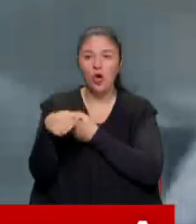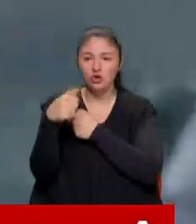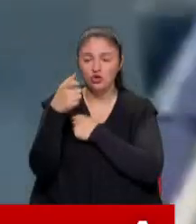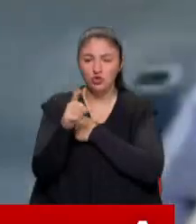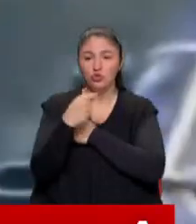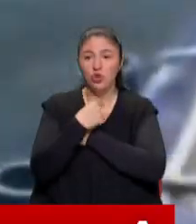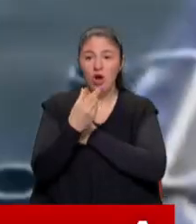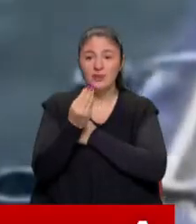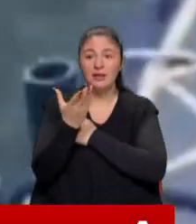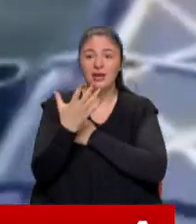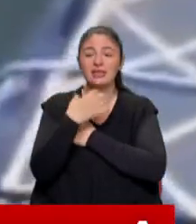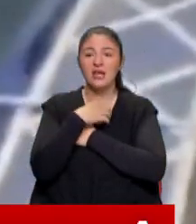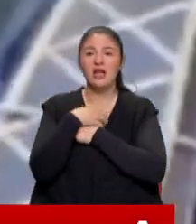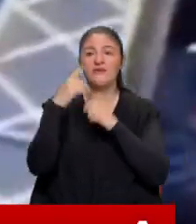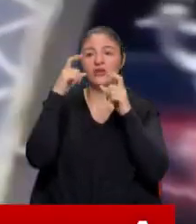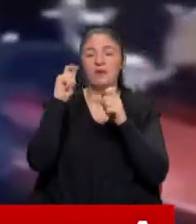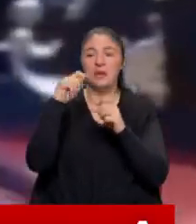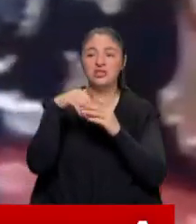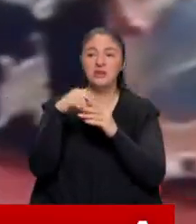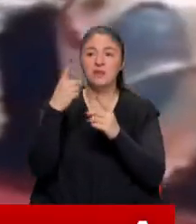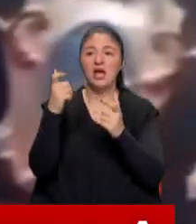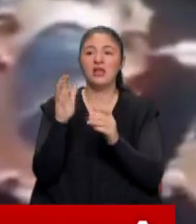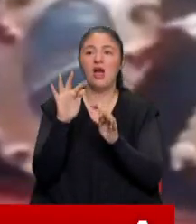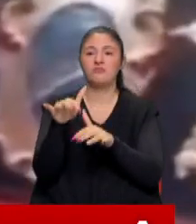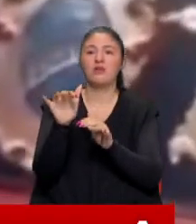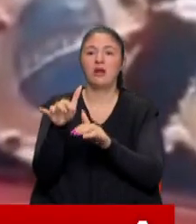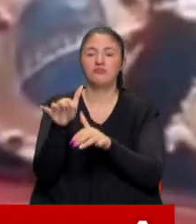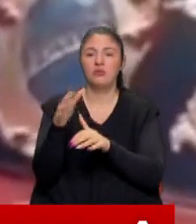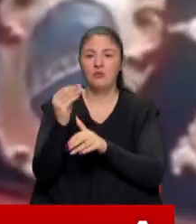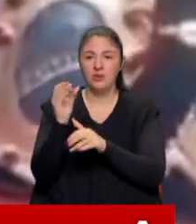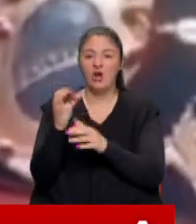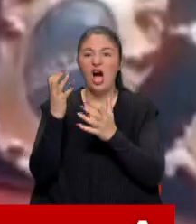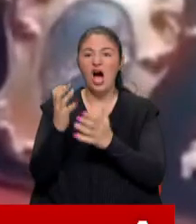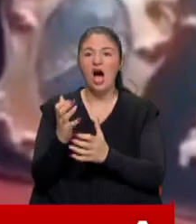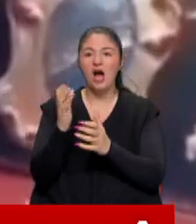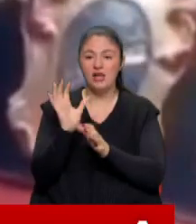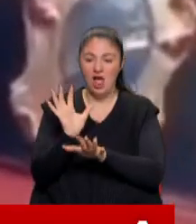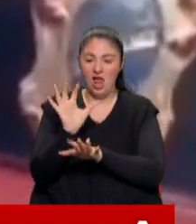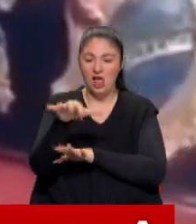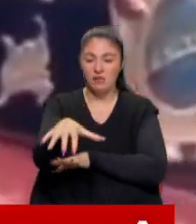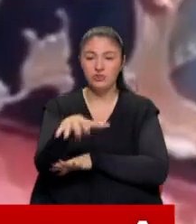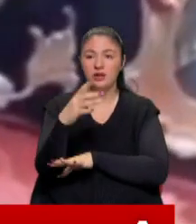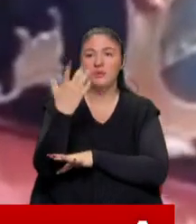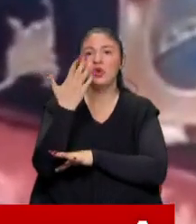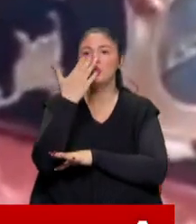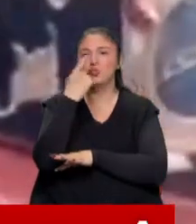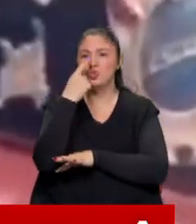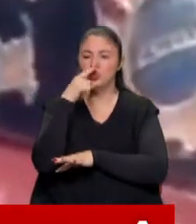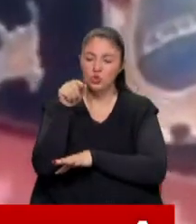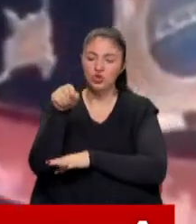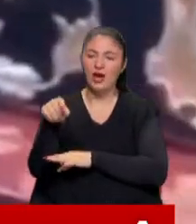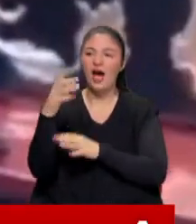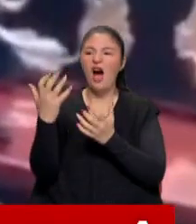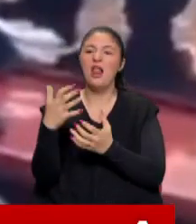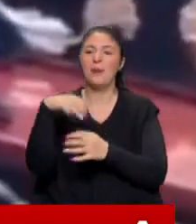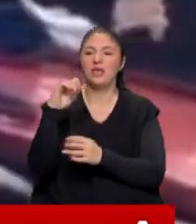gondolcunun uyarısına rağmen kendileri fotoğraf çektirmek için bir alanda toplanıyorlar. Yani ağırlık merkezini gondolun